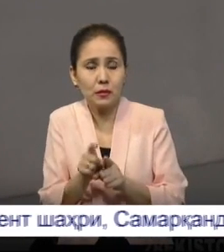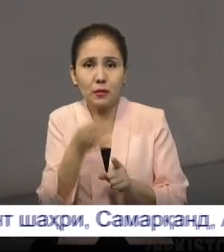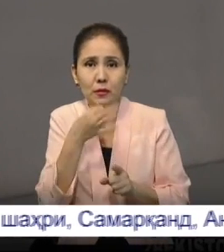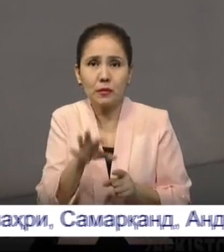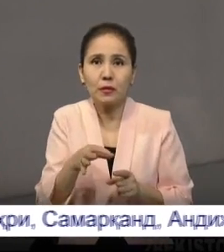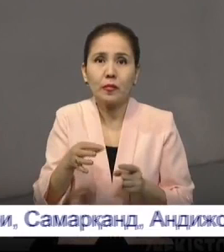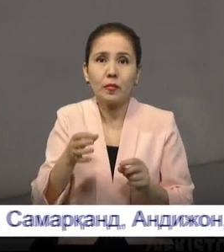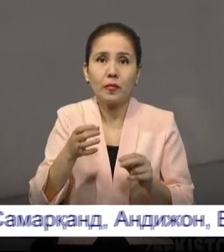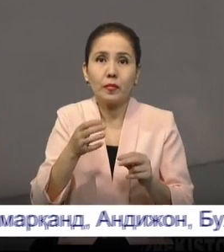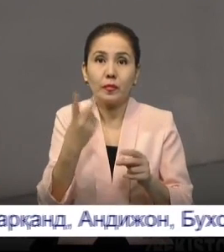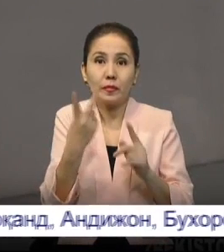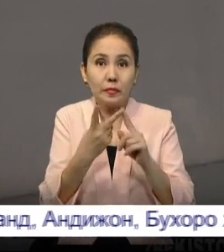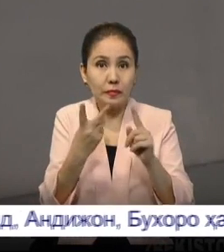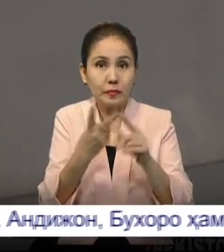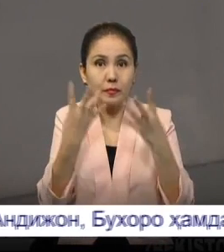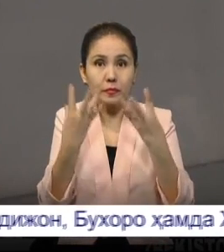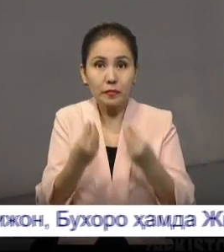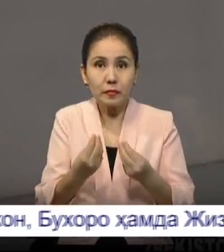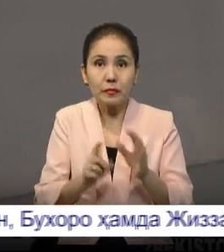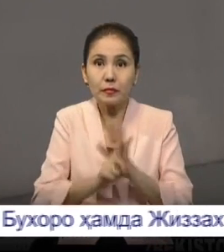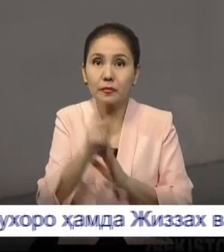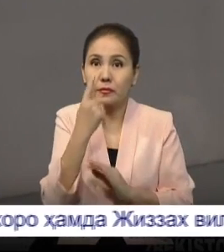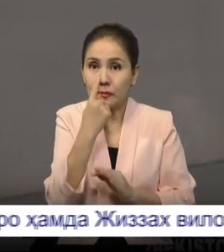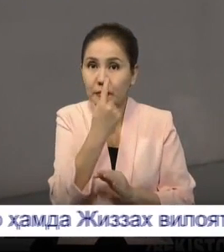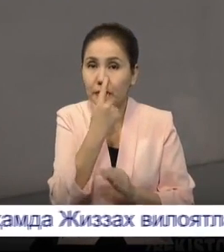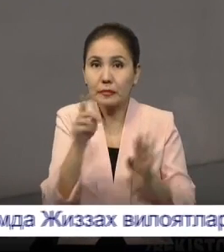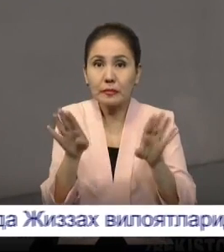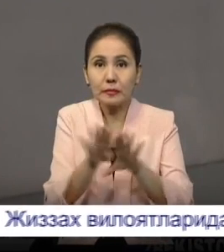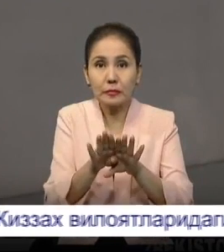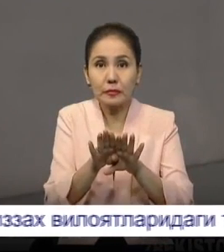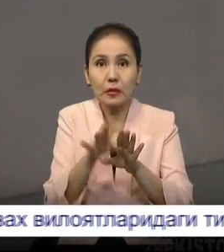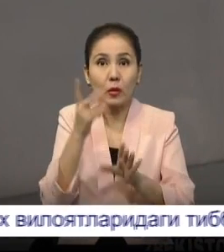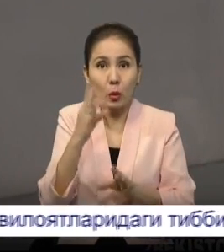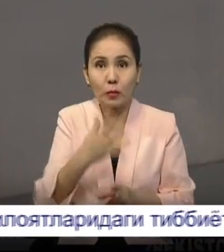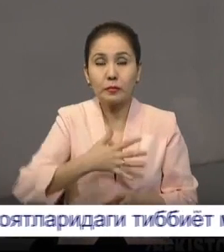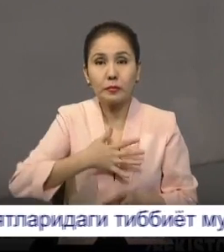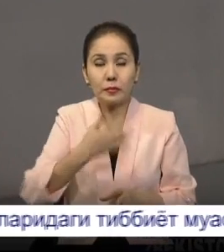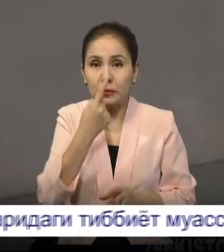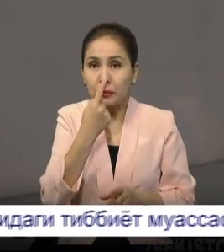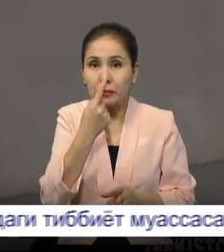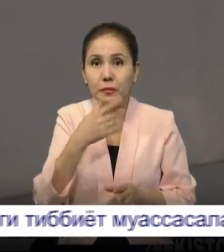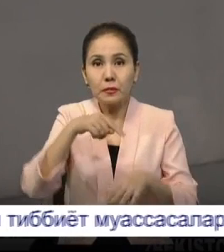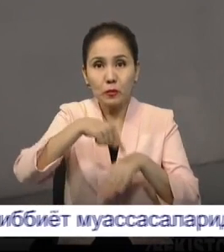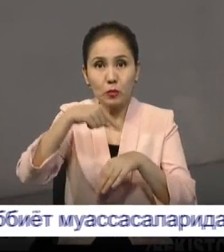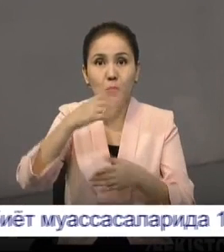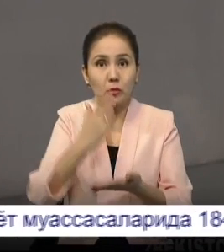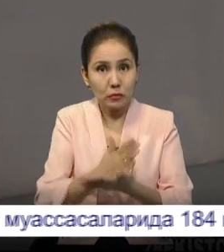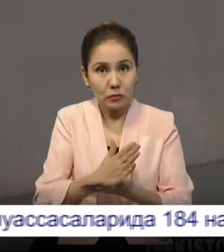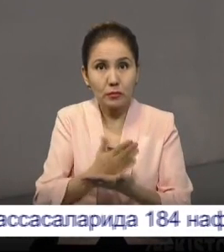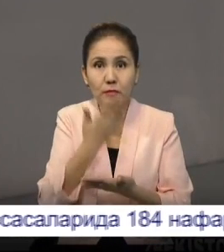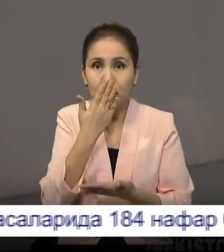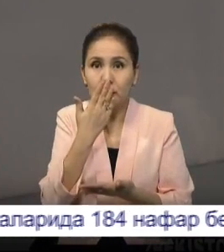Ikkinchi kundan menda birdaniga burun bitishi bo'ldi. No hid bildim, ta'mni sezdim. O'zim borib